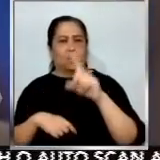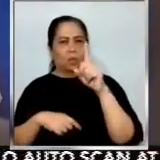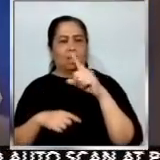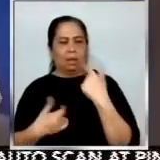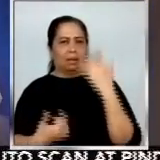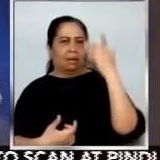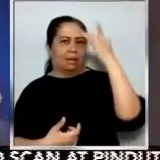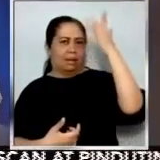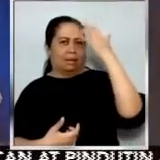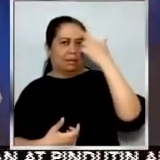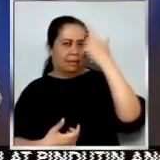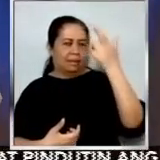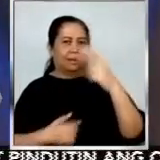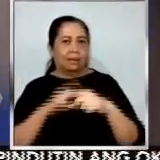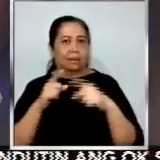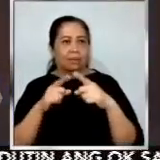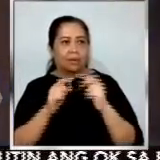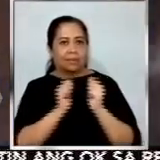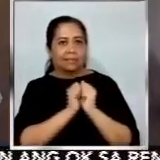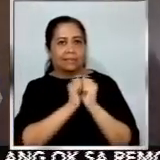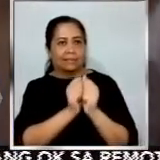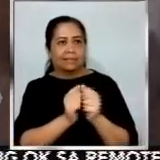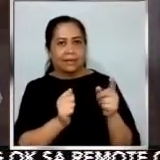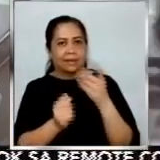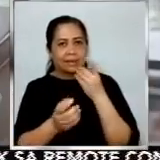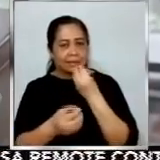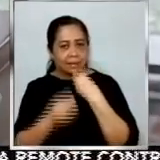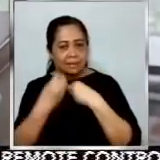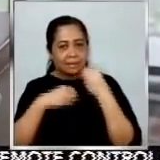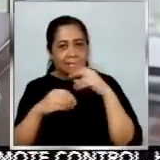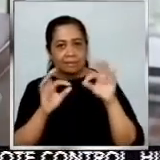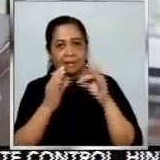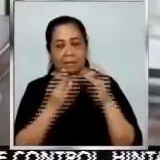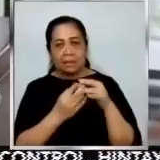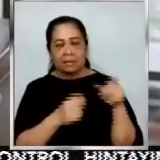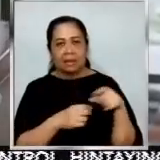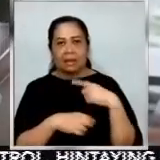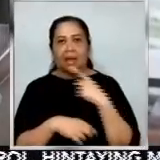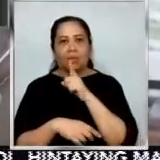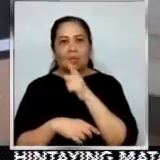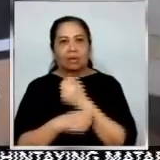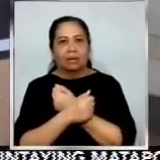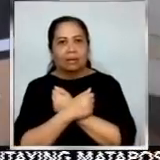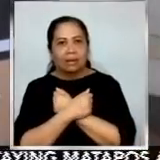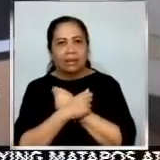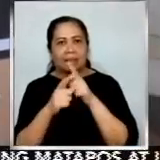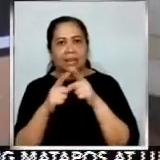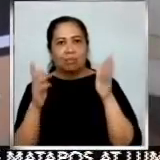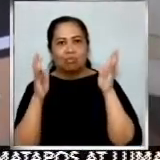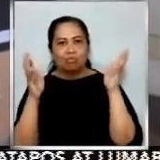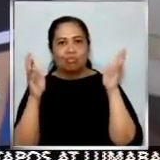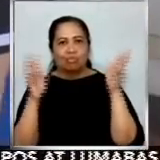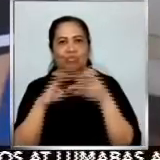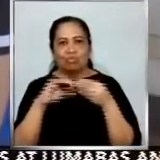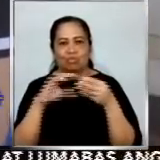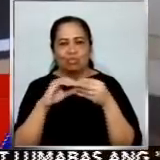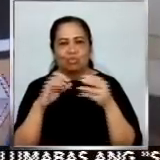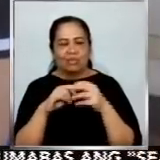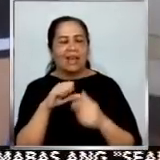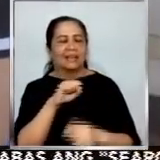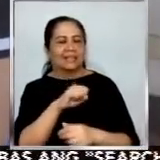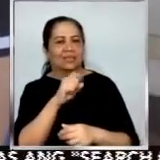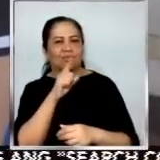nung nakasama ko mag-dinner yung family mo is mahilig kayo magkwentuhan. Oh yeah, we would